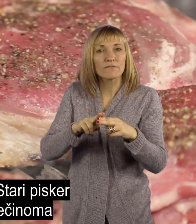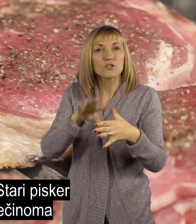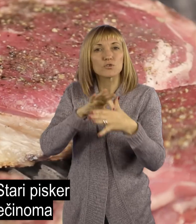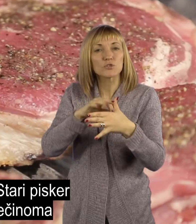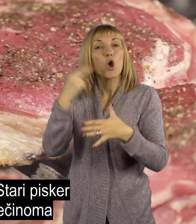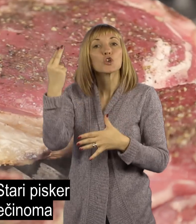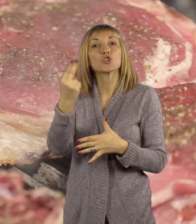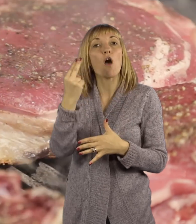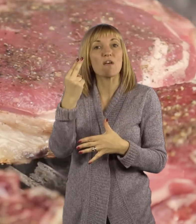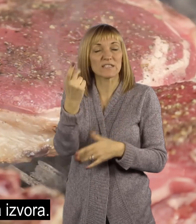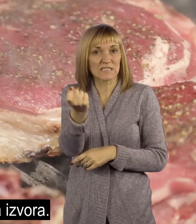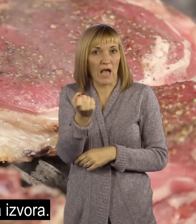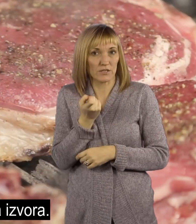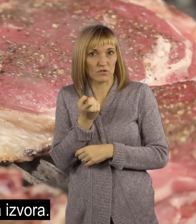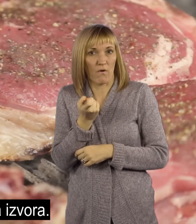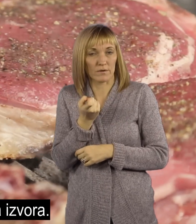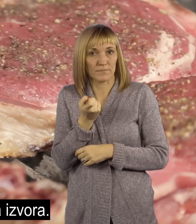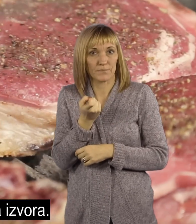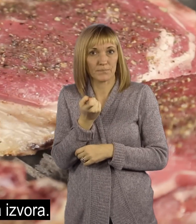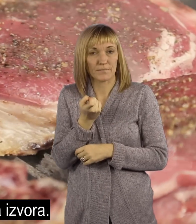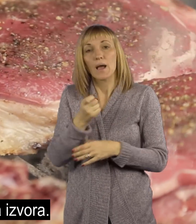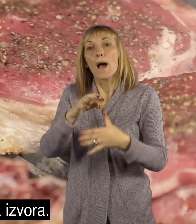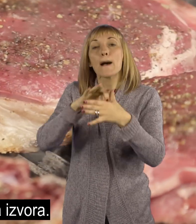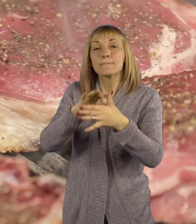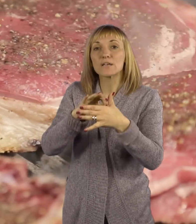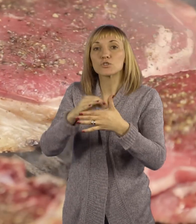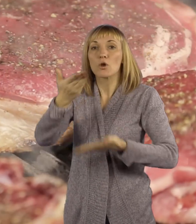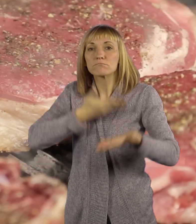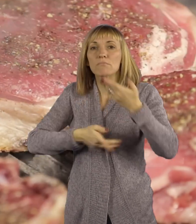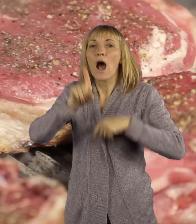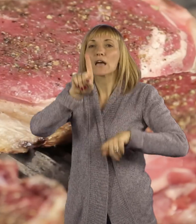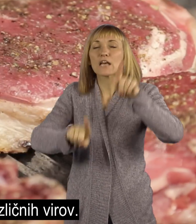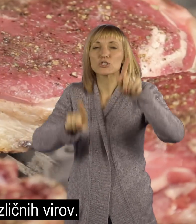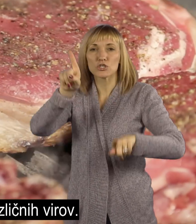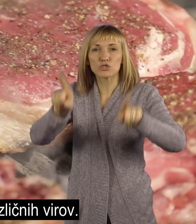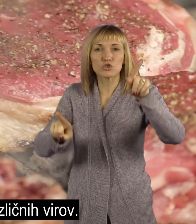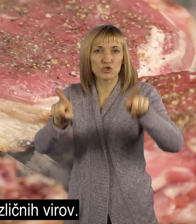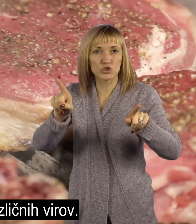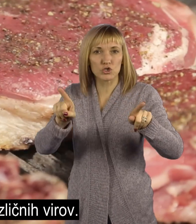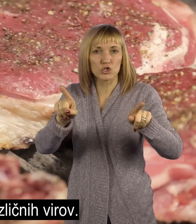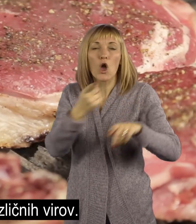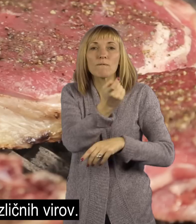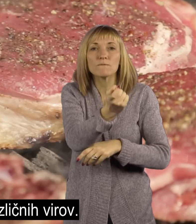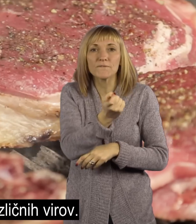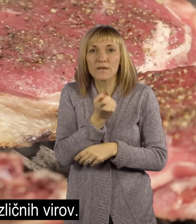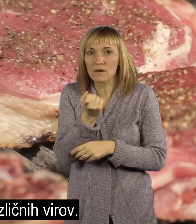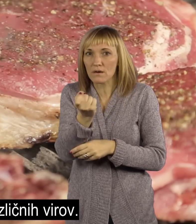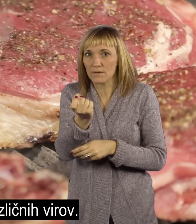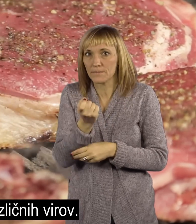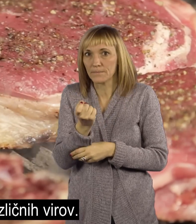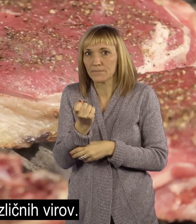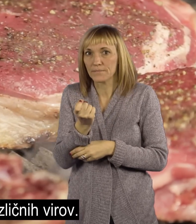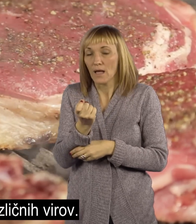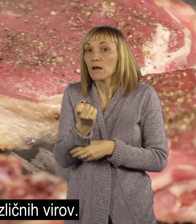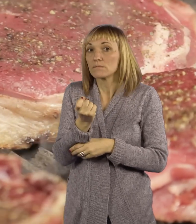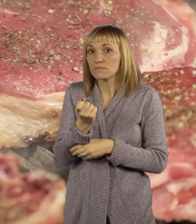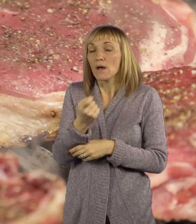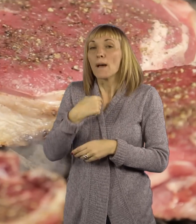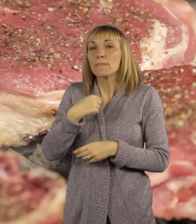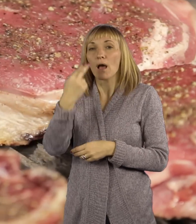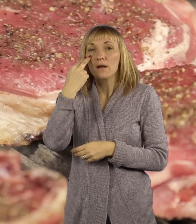koristimo večinoma meso slovenskega izvora. Meso se dobavlja od različnih virov.